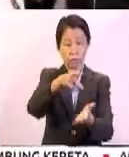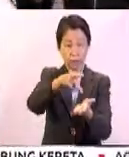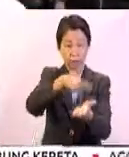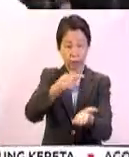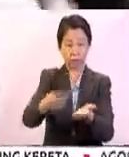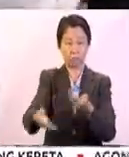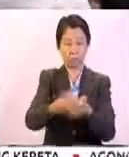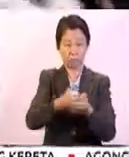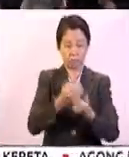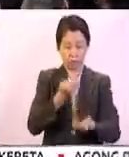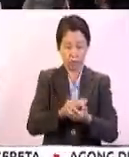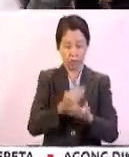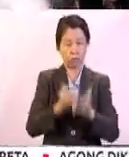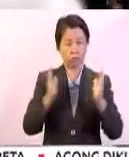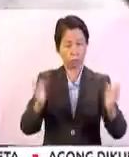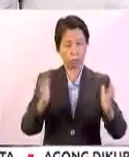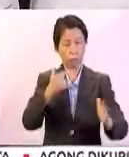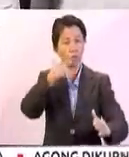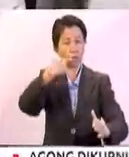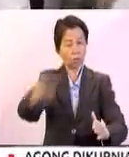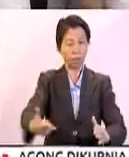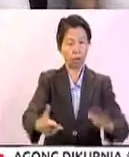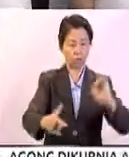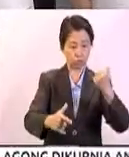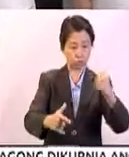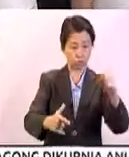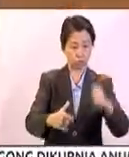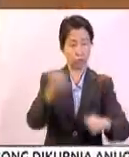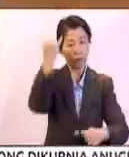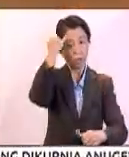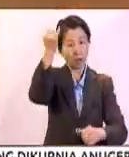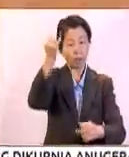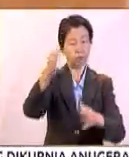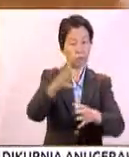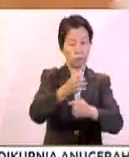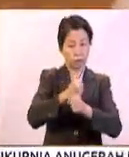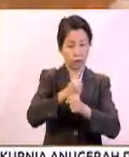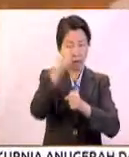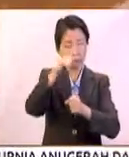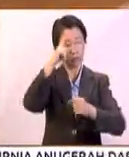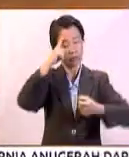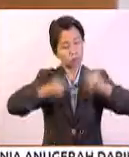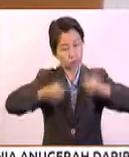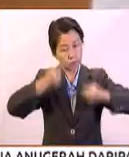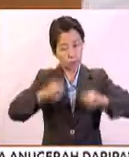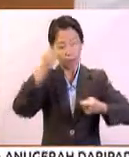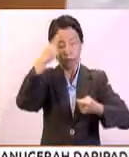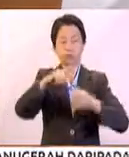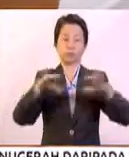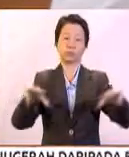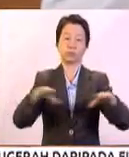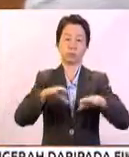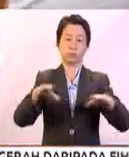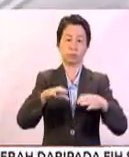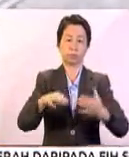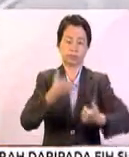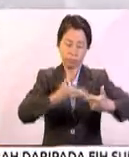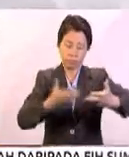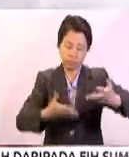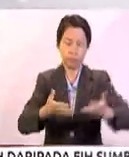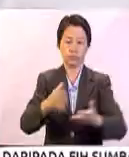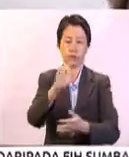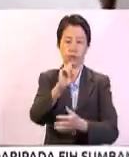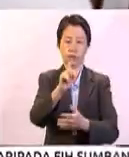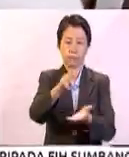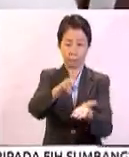balik pinjaman bagi tempoh lama antara 10 idea yang diperoleh untuk dipertimbang bagi pelaksanaan mekanisme skim bayaran